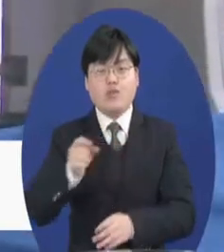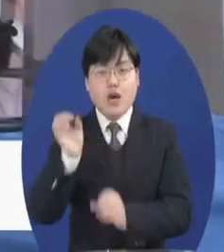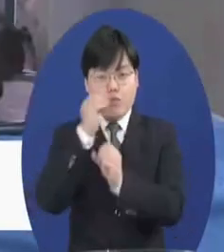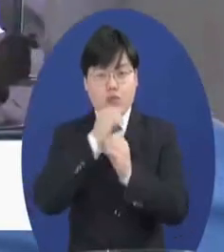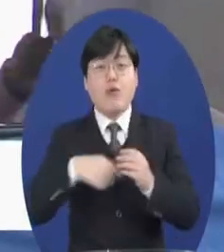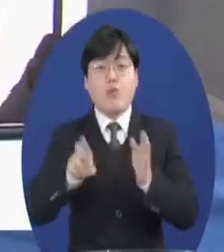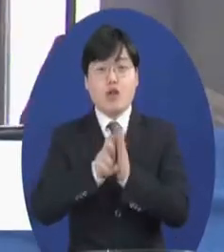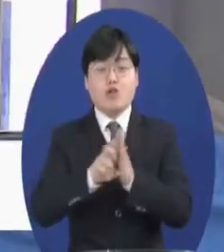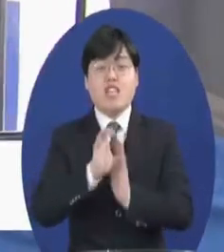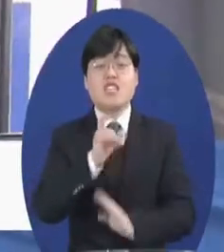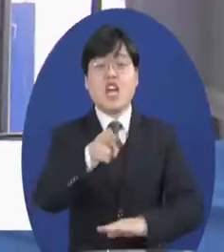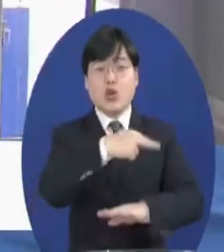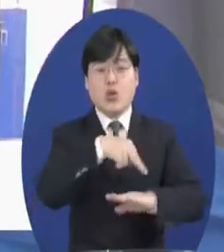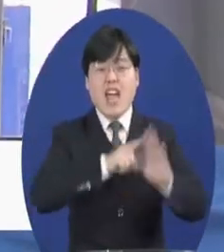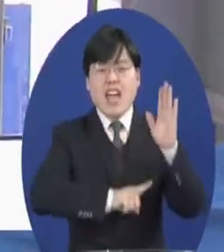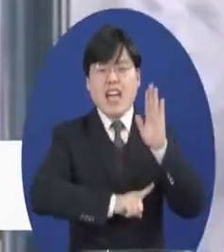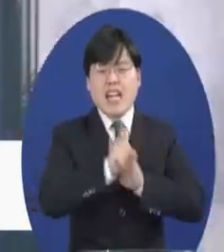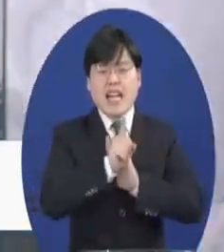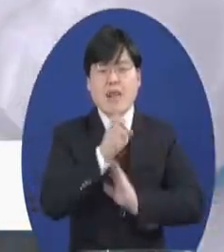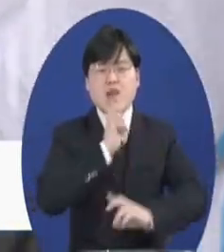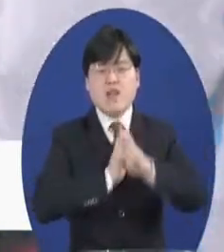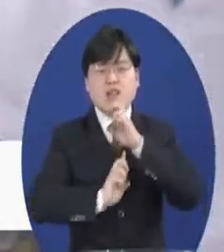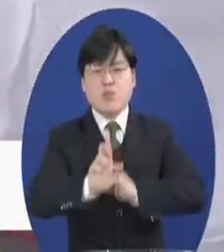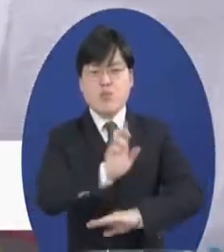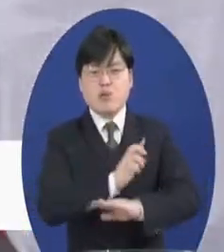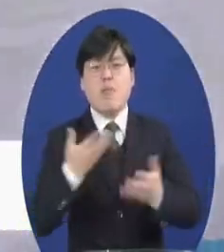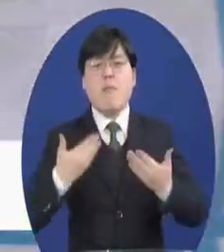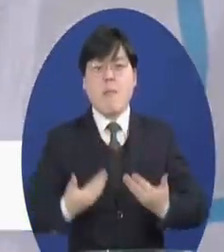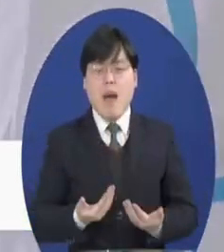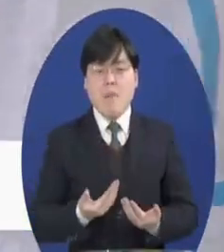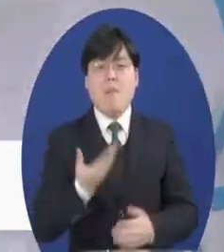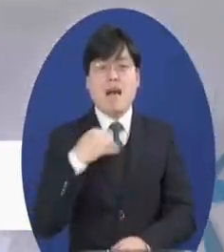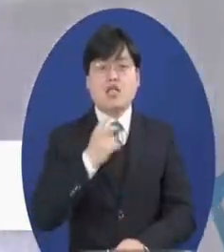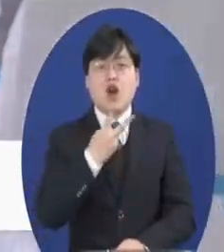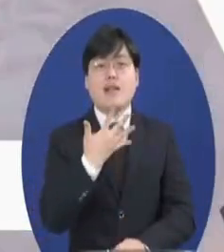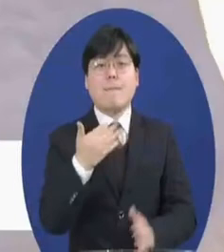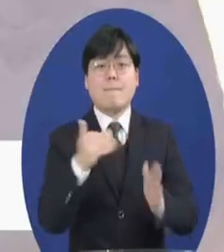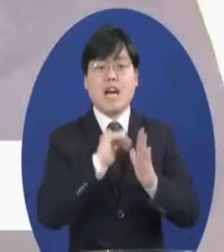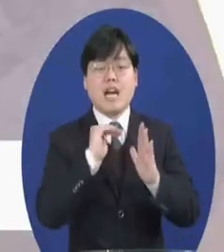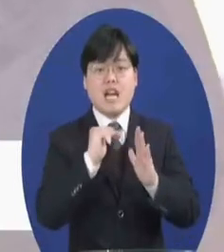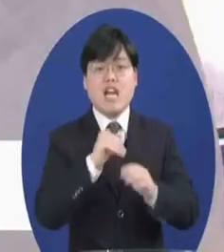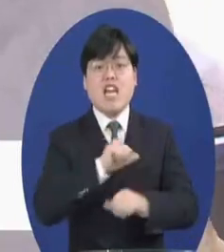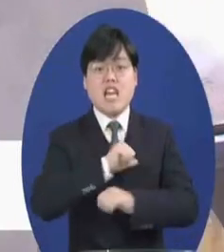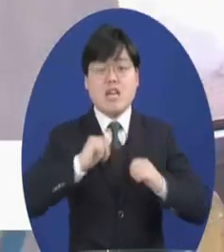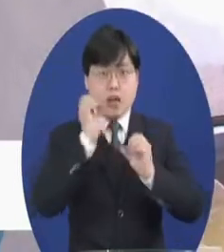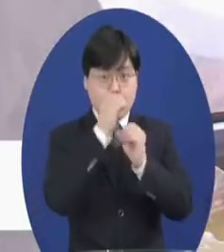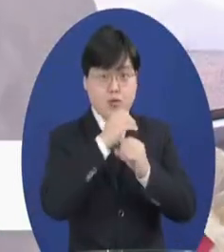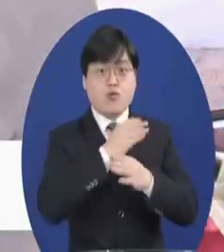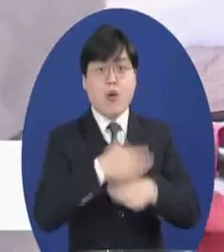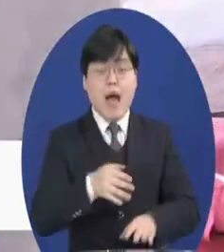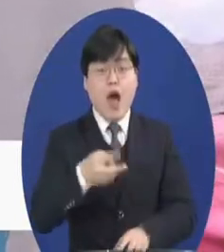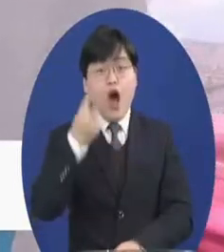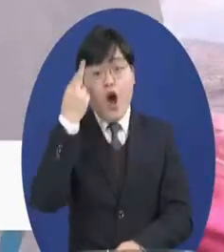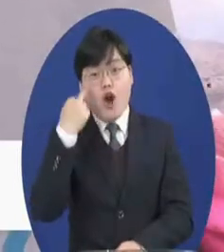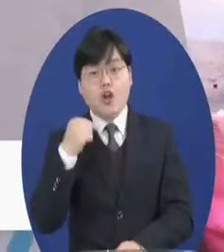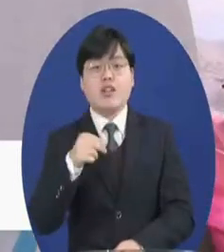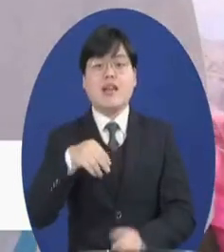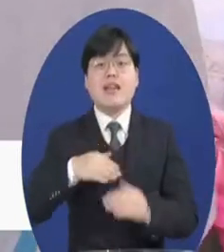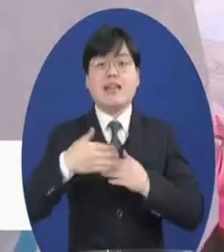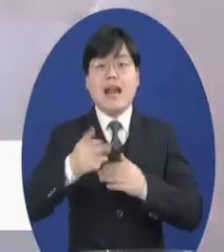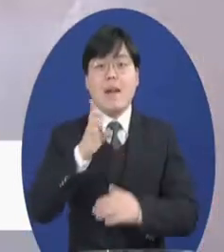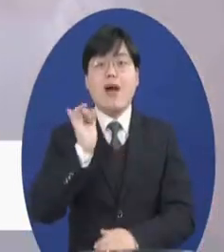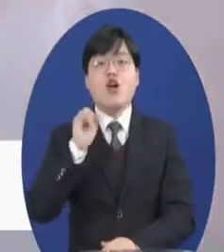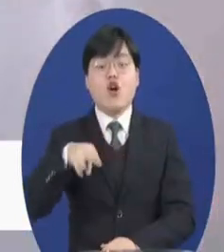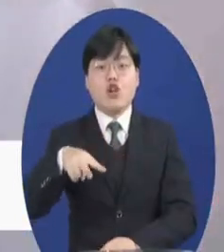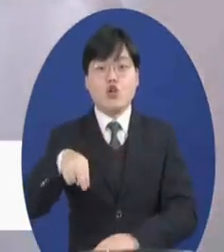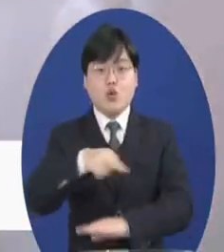боломжтой. Сонгийн архан дүүрэгт эхлээд эрсдэлтэй бүсэд амьдарч байгаа 25,000 гаруй иргэнийг шинжилгээнд хамруулжээ. Нөгөөдрөөс эхлэн Баянгол дүүргийн өрхөөс шинжилгээ